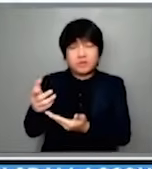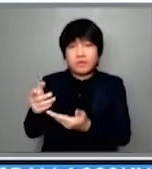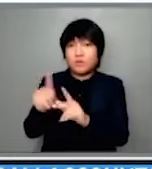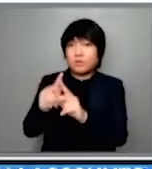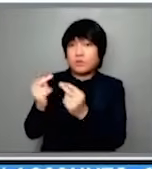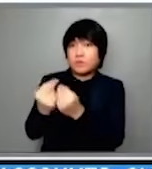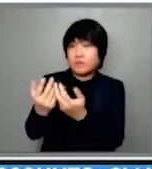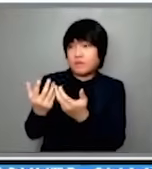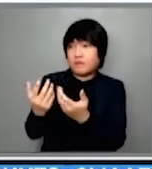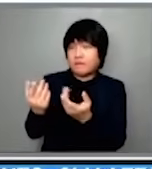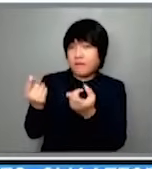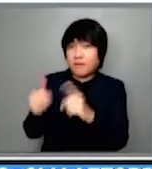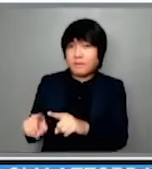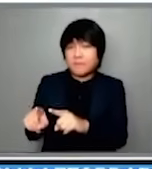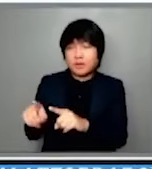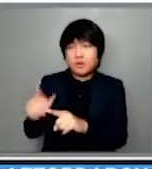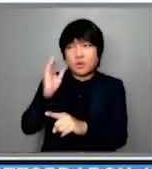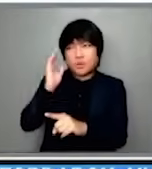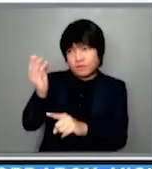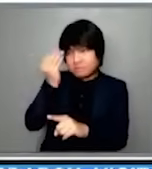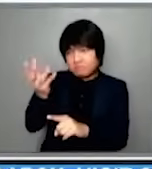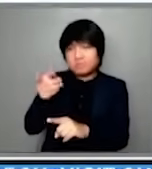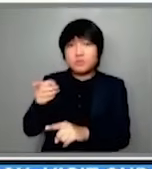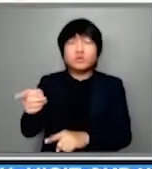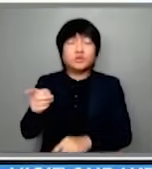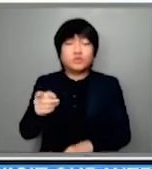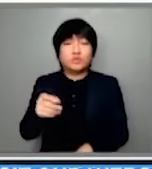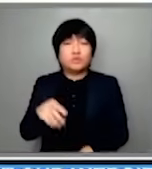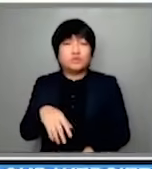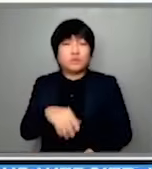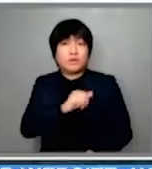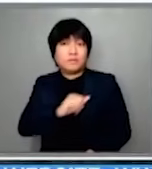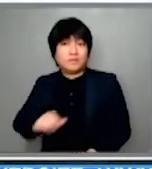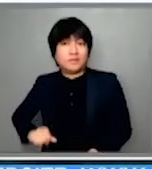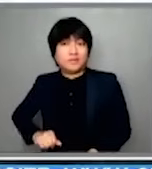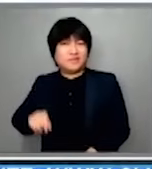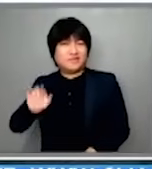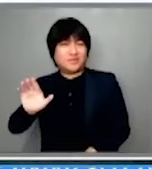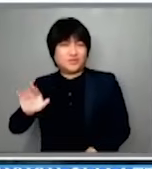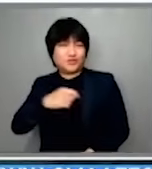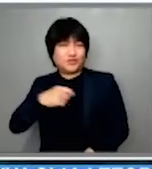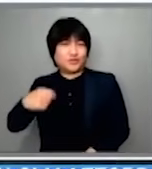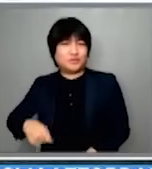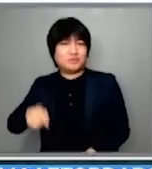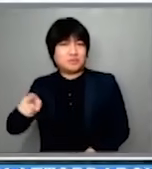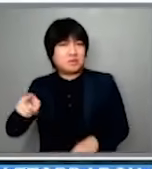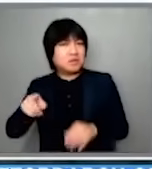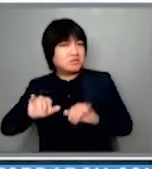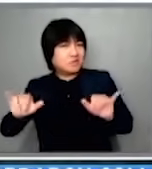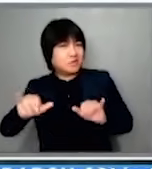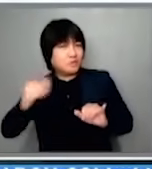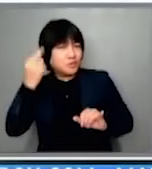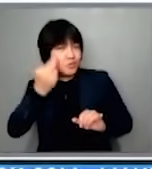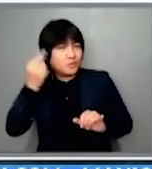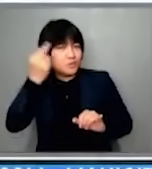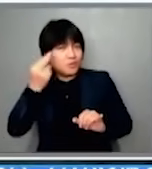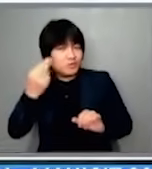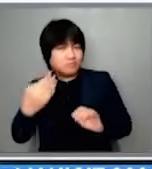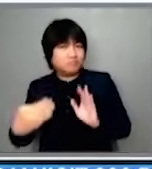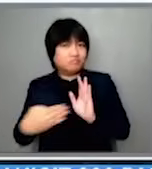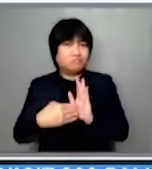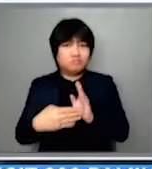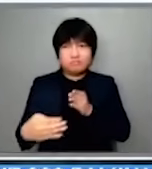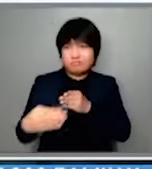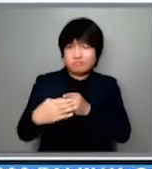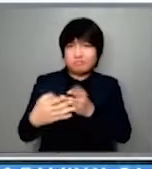insidente. Kinumpirma ng Chinese Foreign Ministry na ganyan din ang hakbang nila laban sa Pilipinas. Depensa ng kanilang tagapagsalita ng si Mao